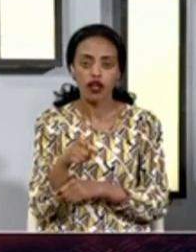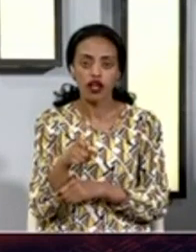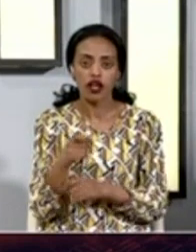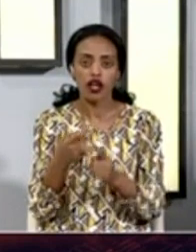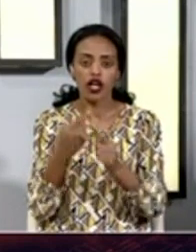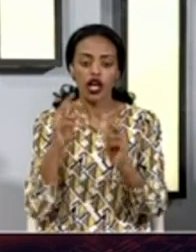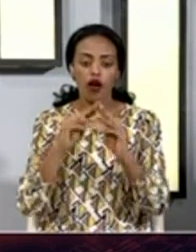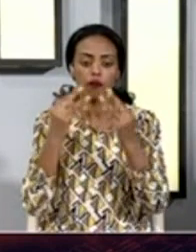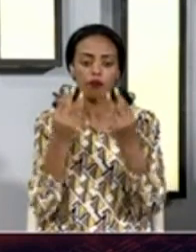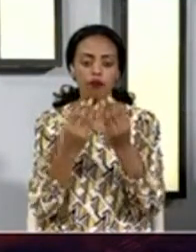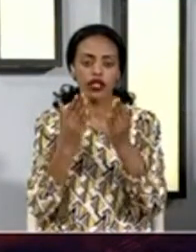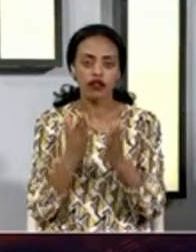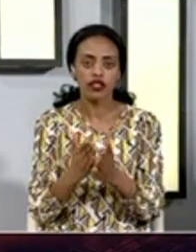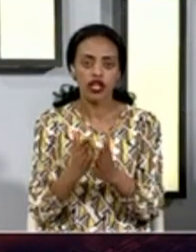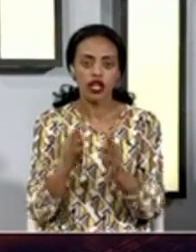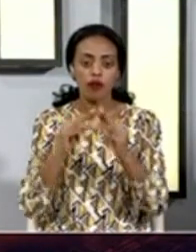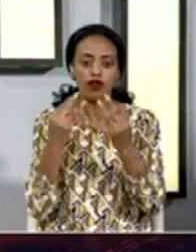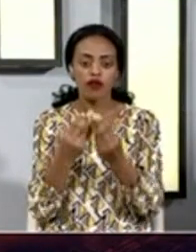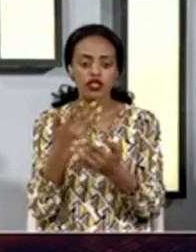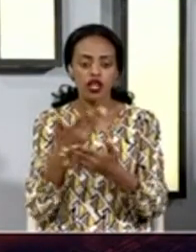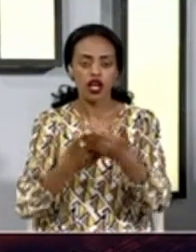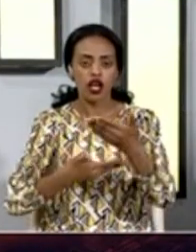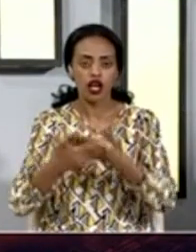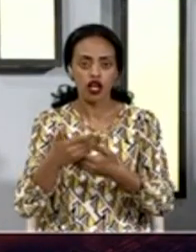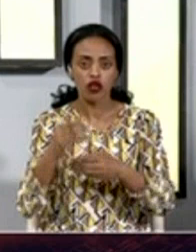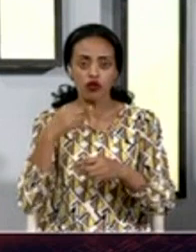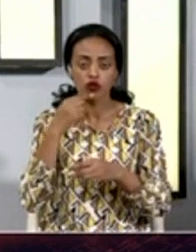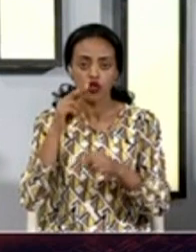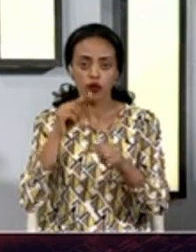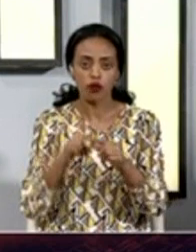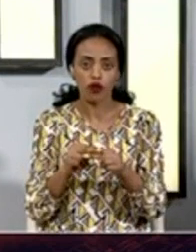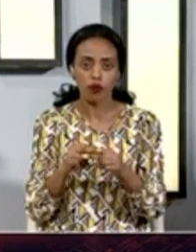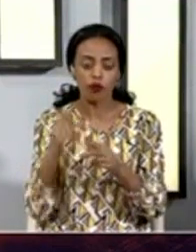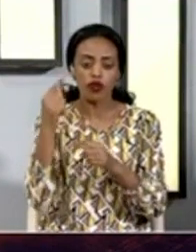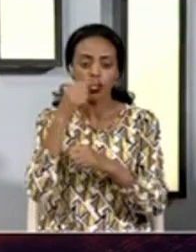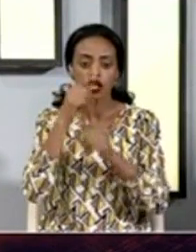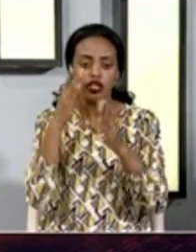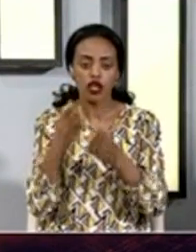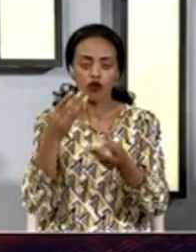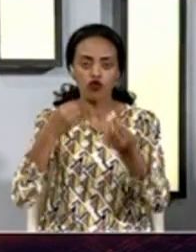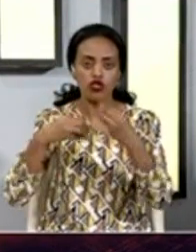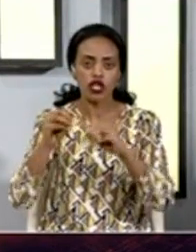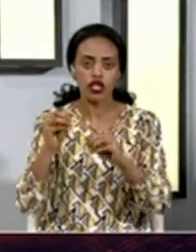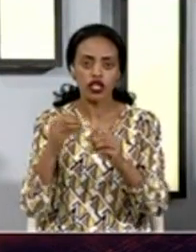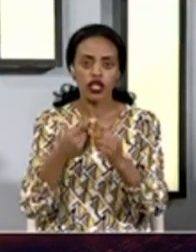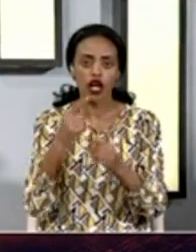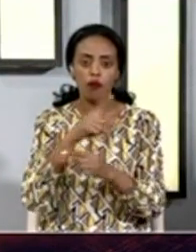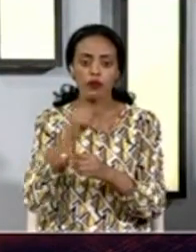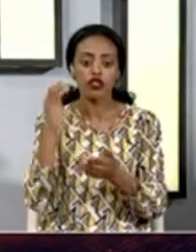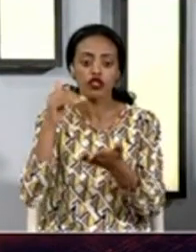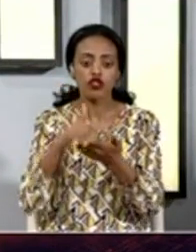ካብ መደበኛ ግብይት መደበኛ ግብይት ኢሉ ዘቐመጦም ዕለታዊ ሽያጭ ካብ 100,000 ብላዕሊ